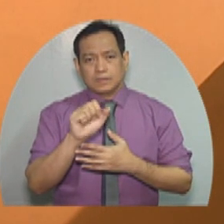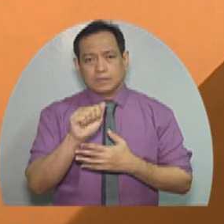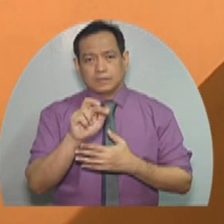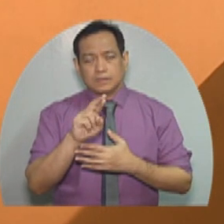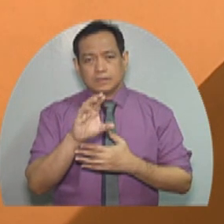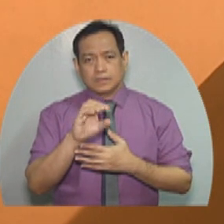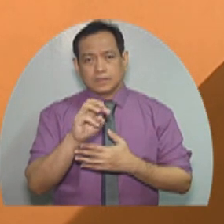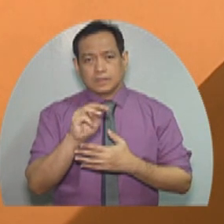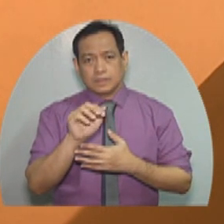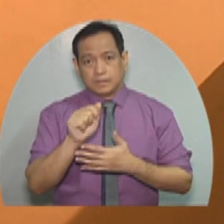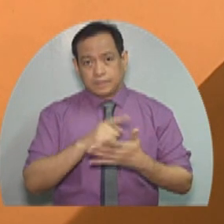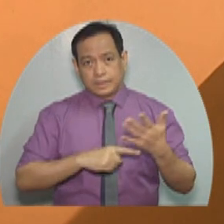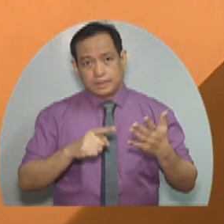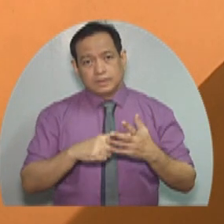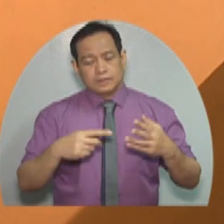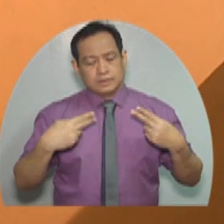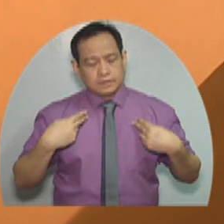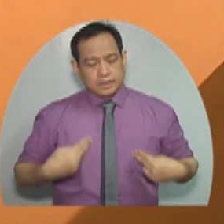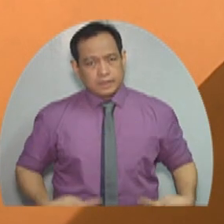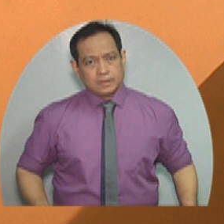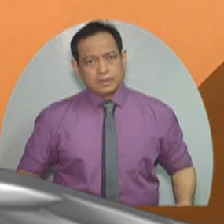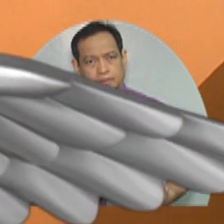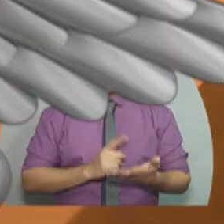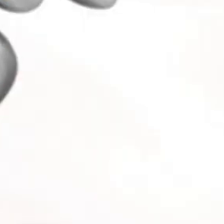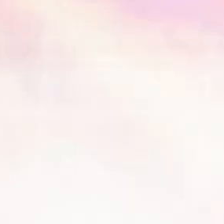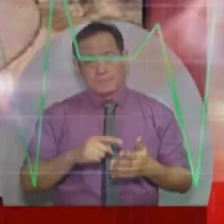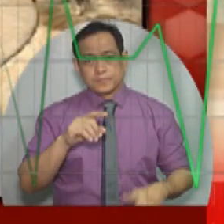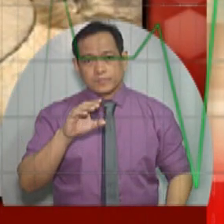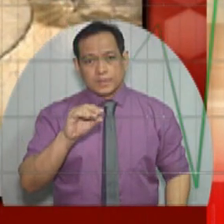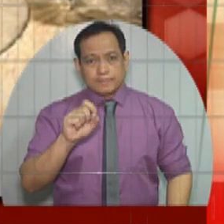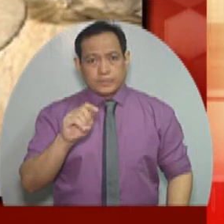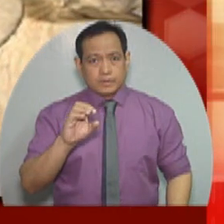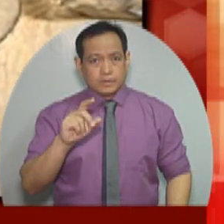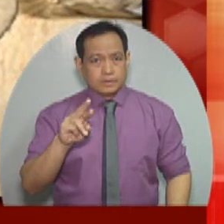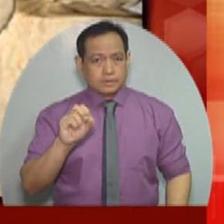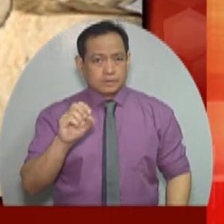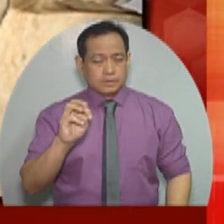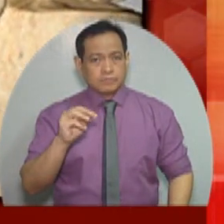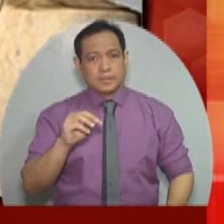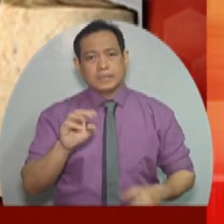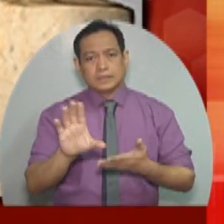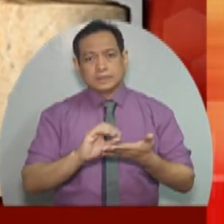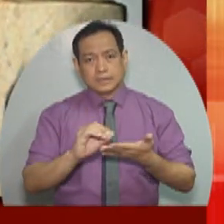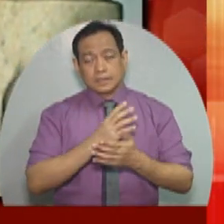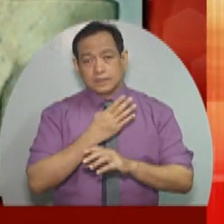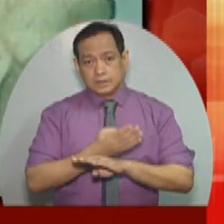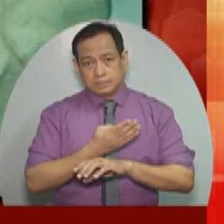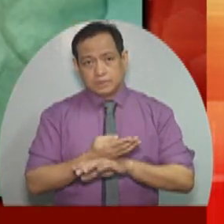osteosarcoma. Inarito ang usapang pangkalusugan. Ang osteosarcoma ay cancer sa